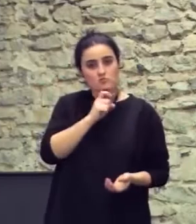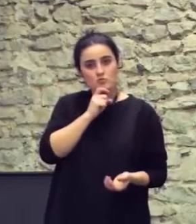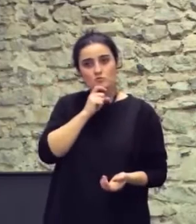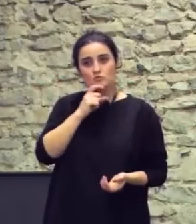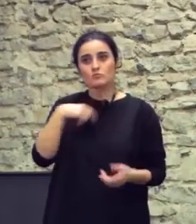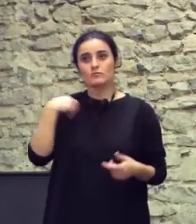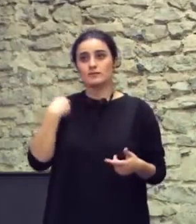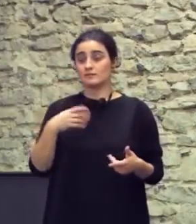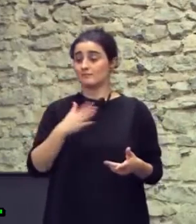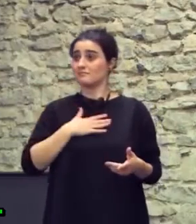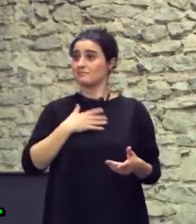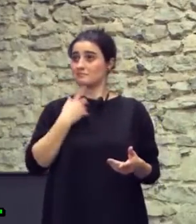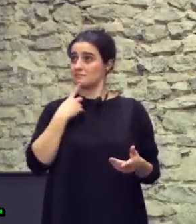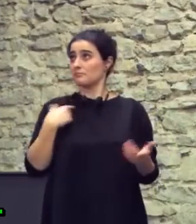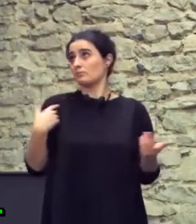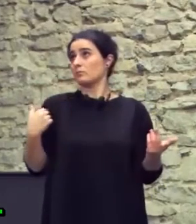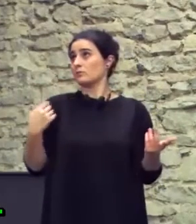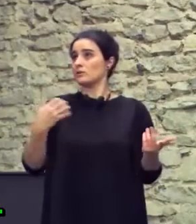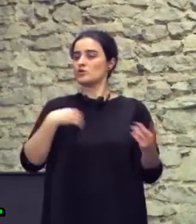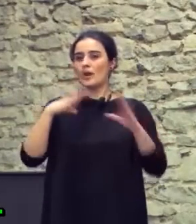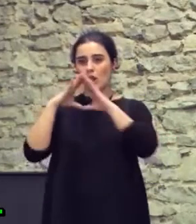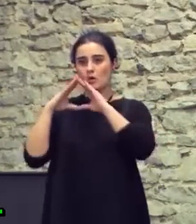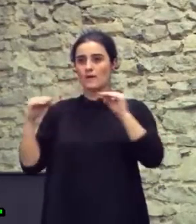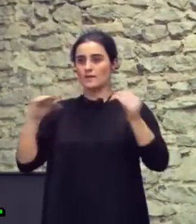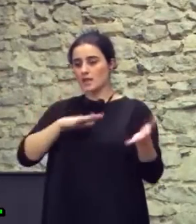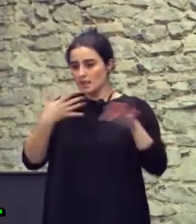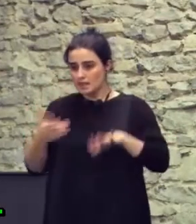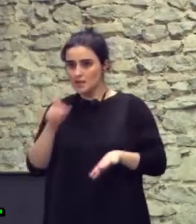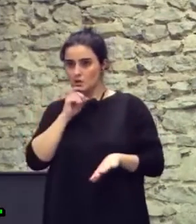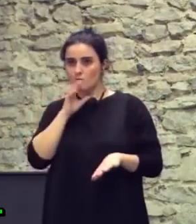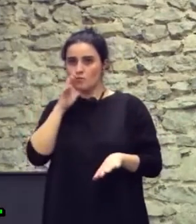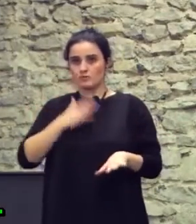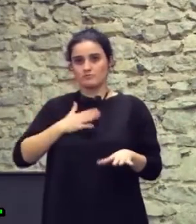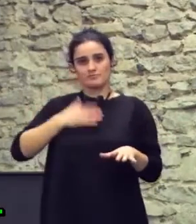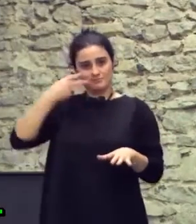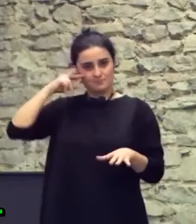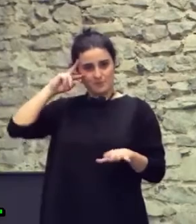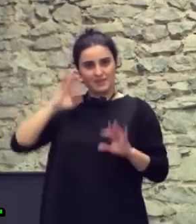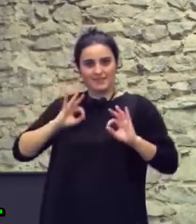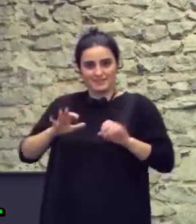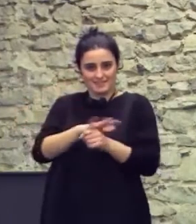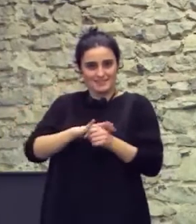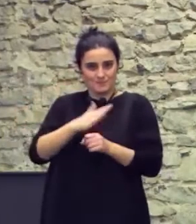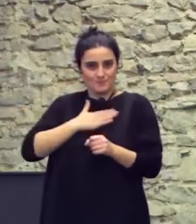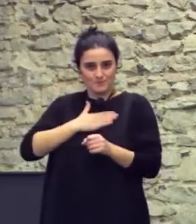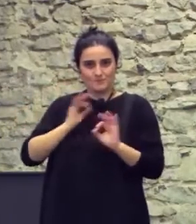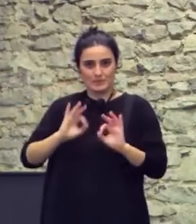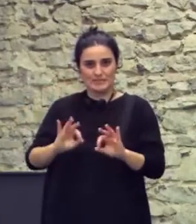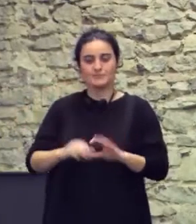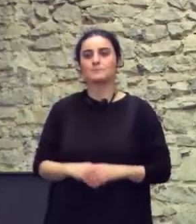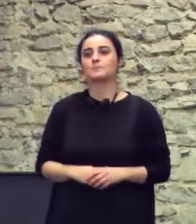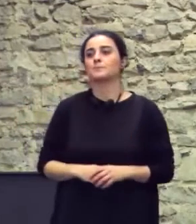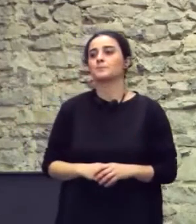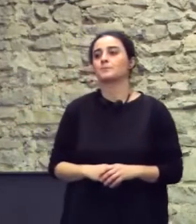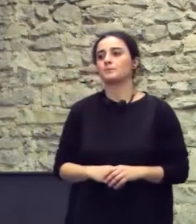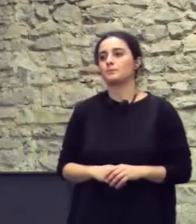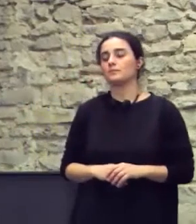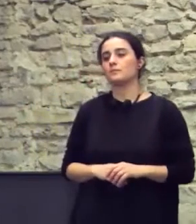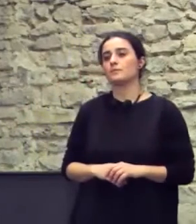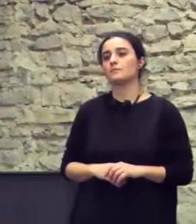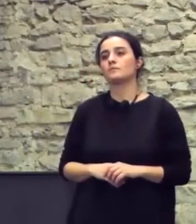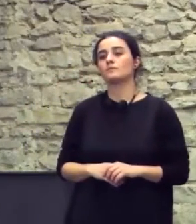uzten didazue pentsatzen nola eraman daiteken unibertsitatera, hori bai delako nik ezagutzen dudan esparru bat, ez? Hortaz,